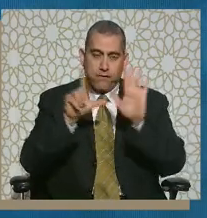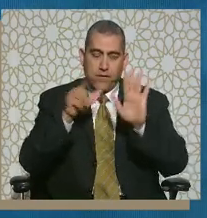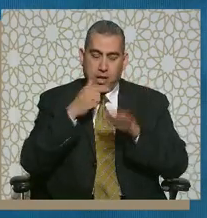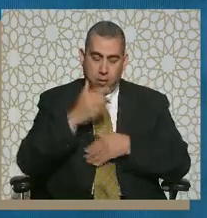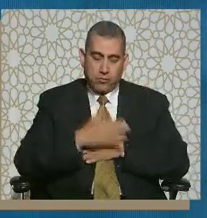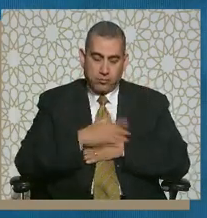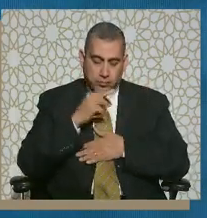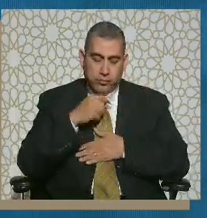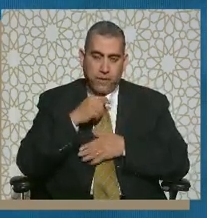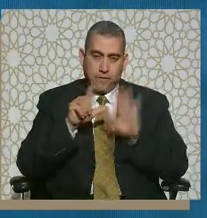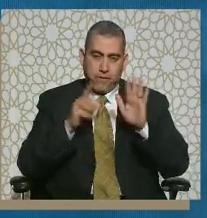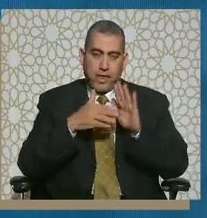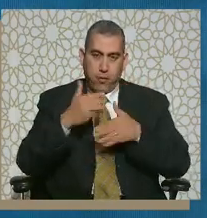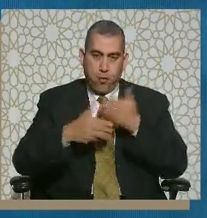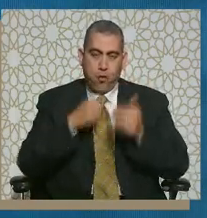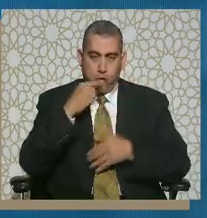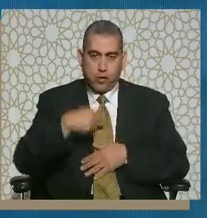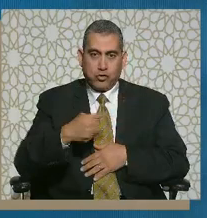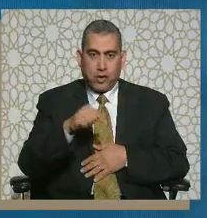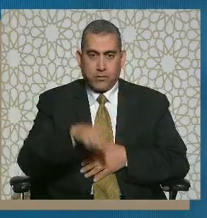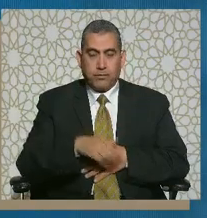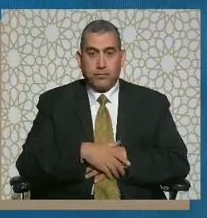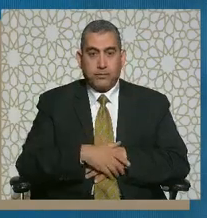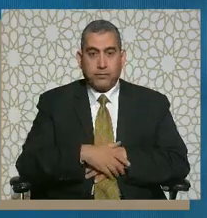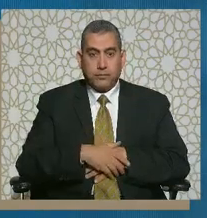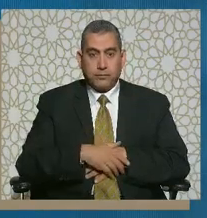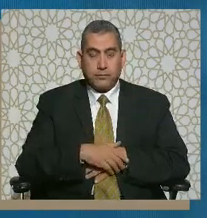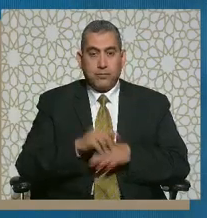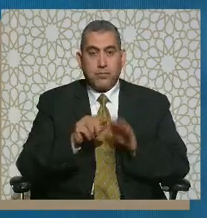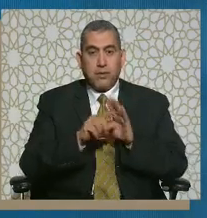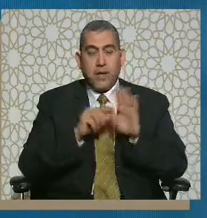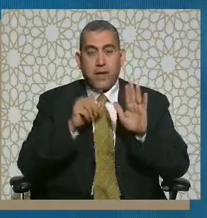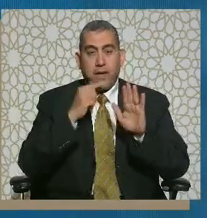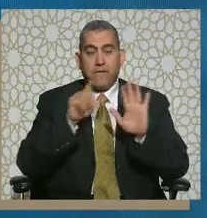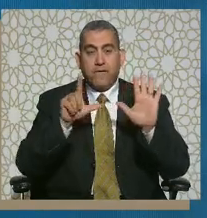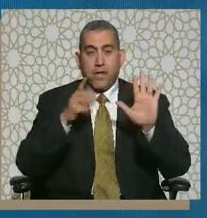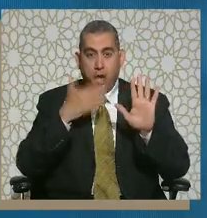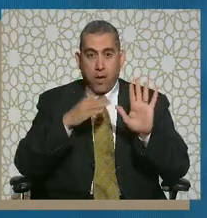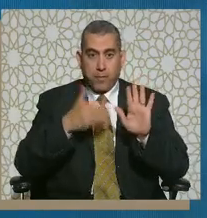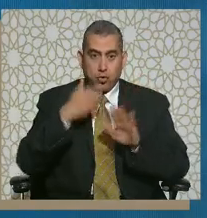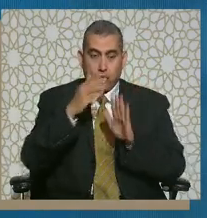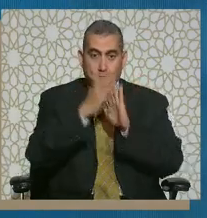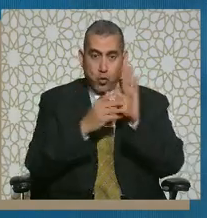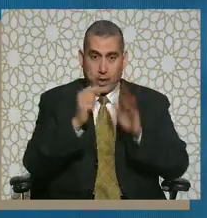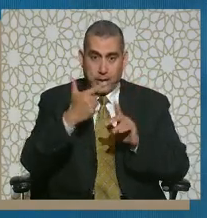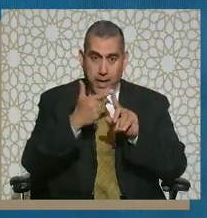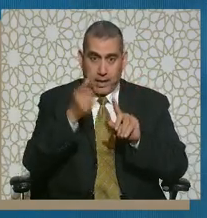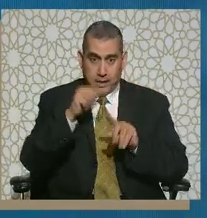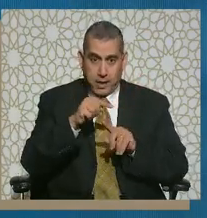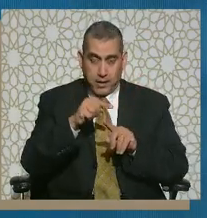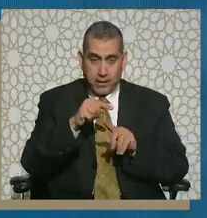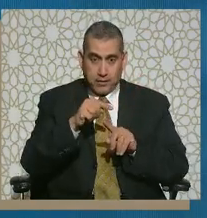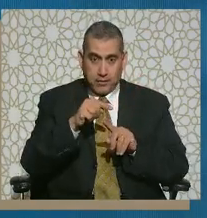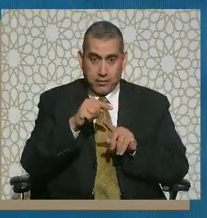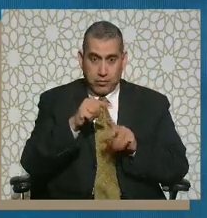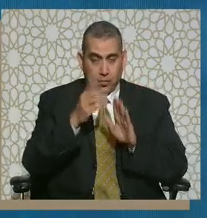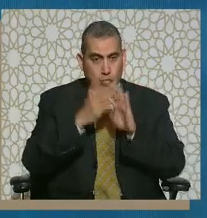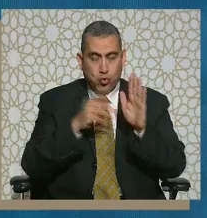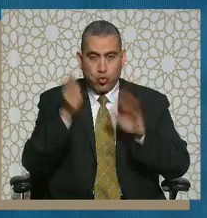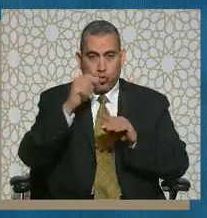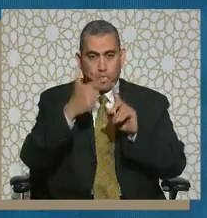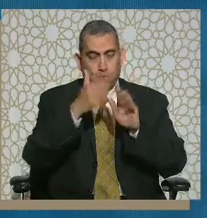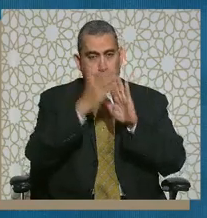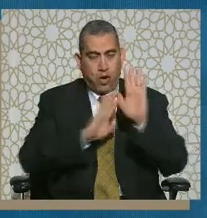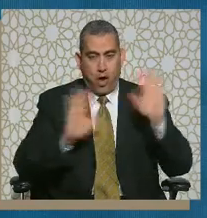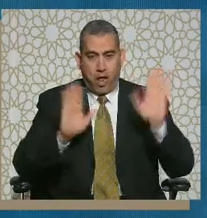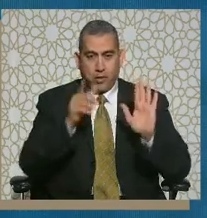حتى لو هو بيقرأ السورة. نعم. وبعد ما بقرا بعد ما بقرا الفاتحه بروح قايل السوره الثانيه ولا ما بقولش السوره الثانيه؟ لا، ما تقولش السورة الثانية، ما انت